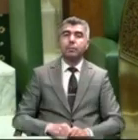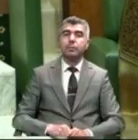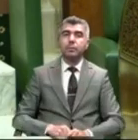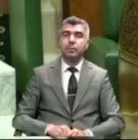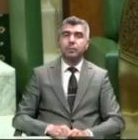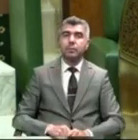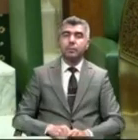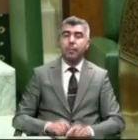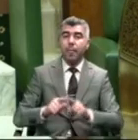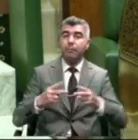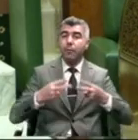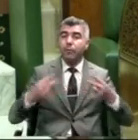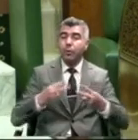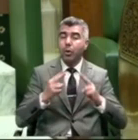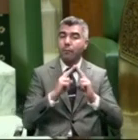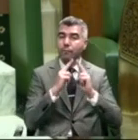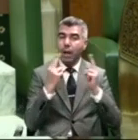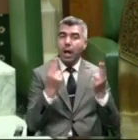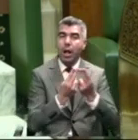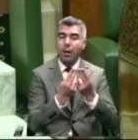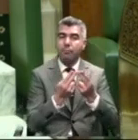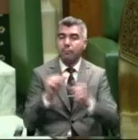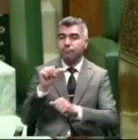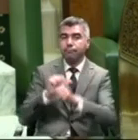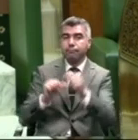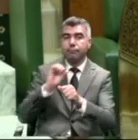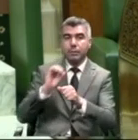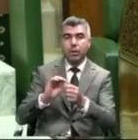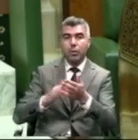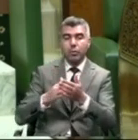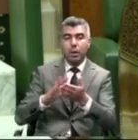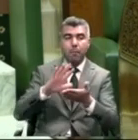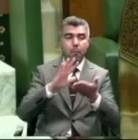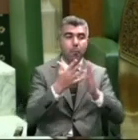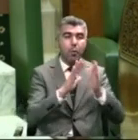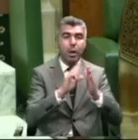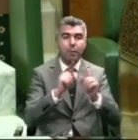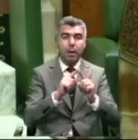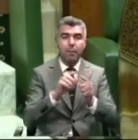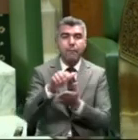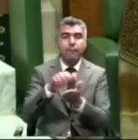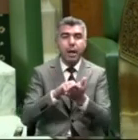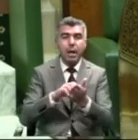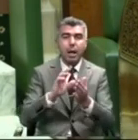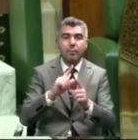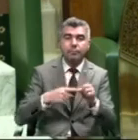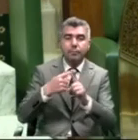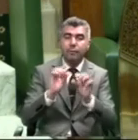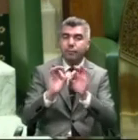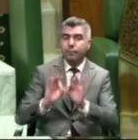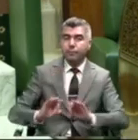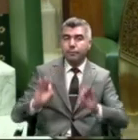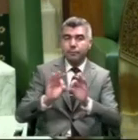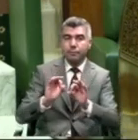ان الاسواق العالميه تعرف عده تقلبات بالاضافه الى تاثير المناخ على الانتاج الفلاحي الشيء الذي قد يساهم